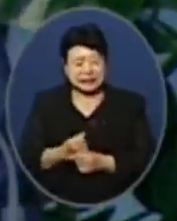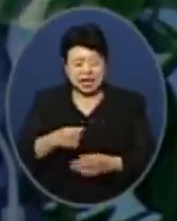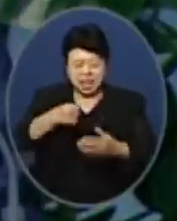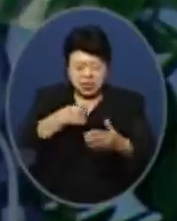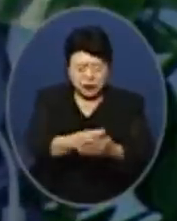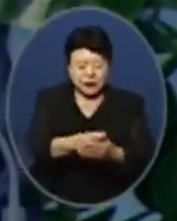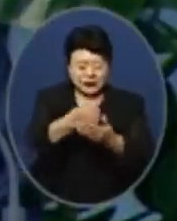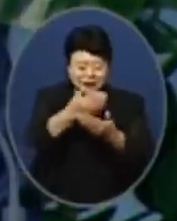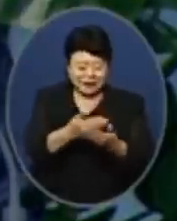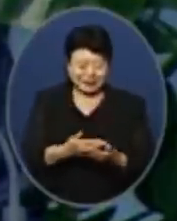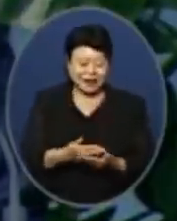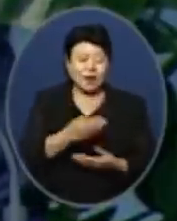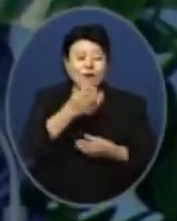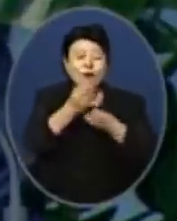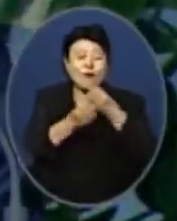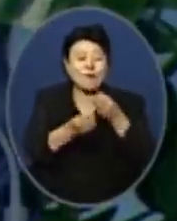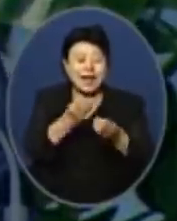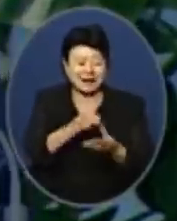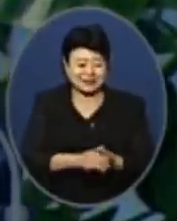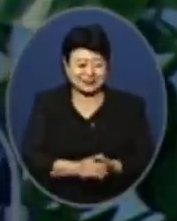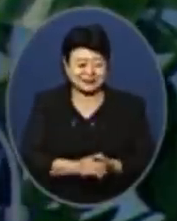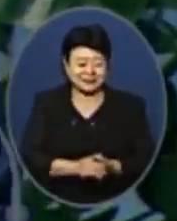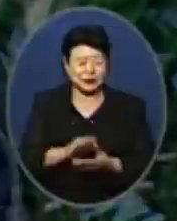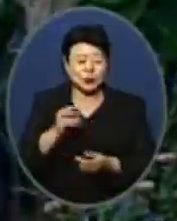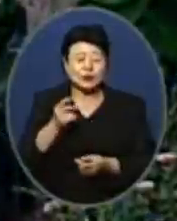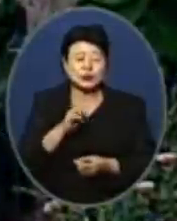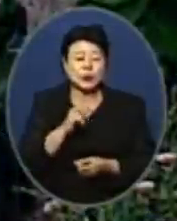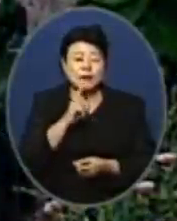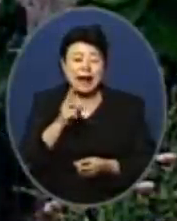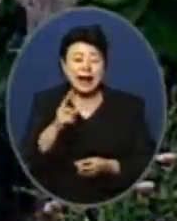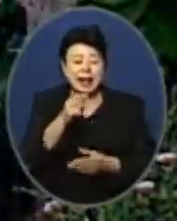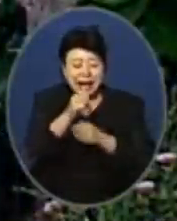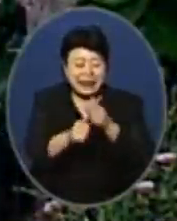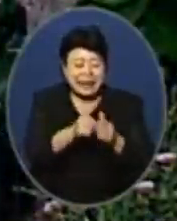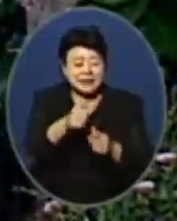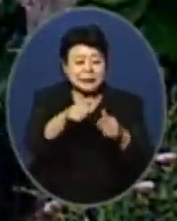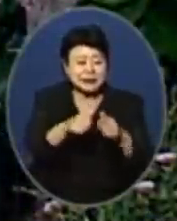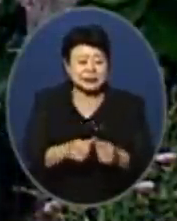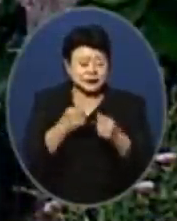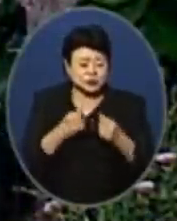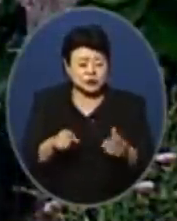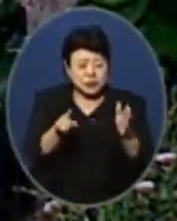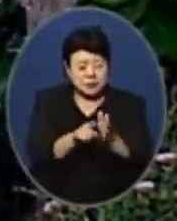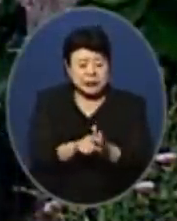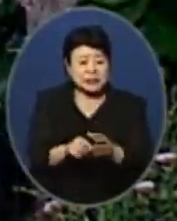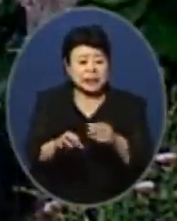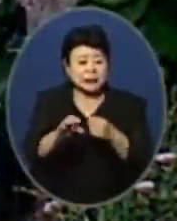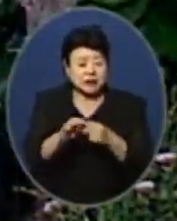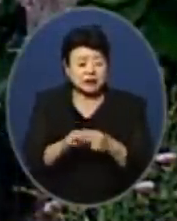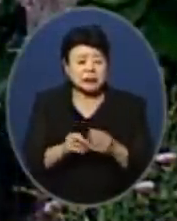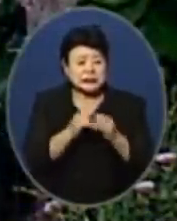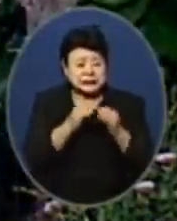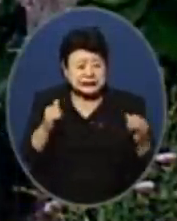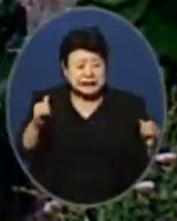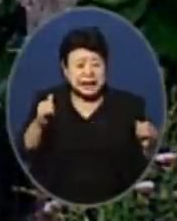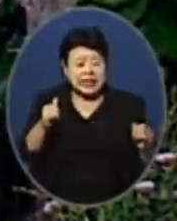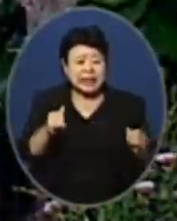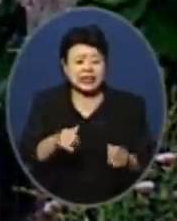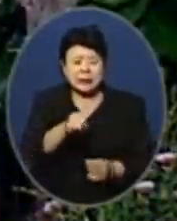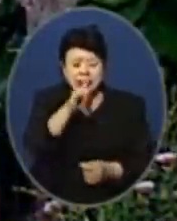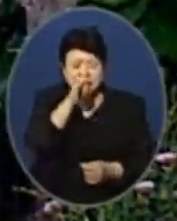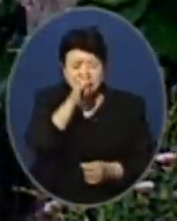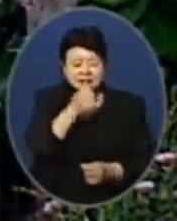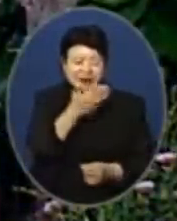용기를 얻었다고 고백을 합니다. 톨스토이가 말하기를 하나님의 존재를 믿는다는 것은 인간에 있어서